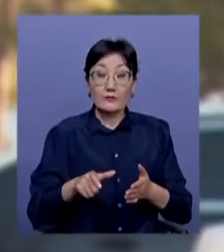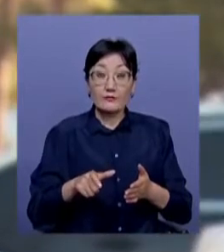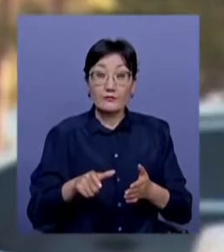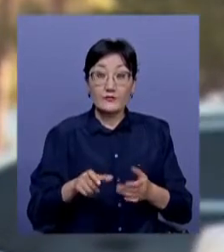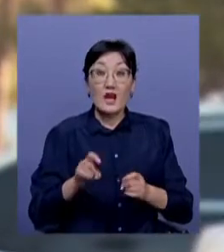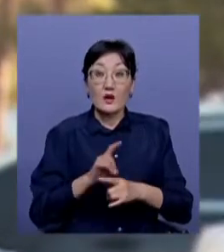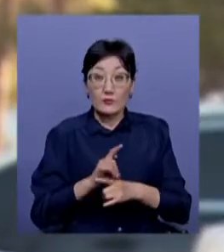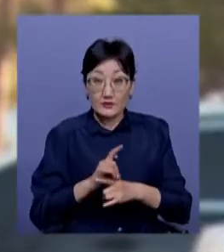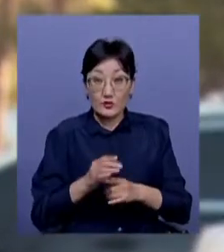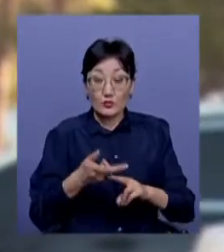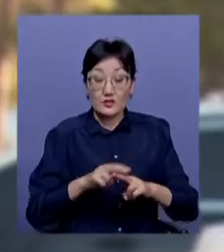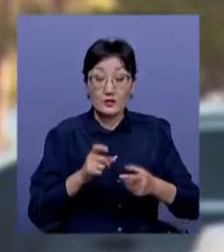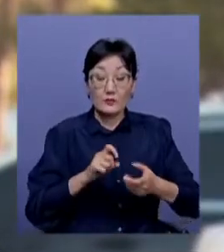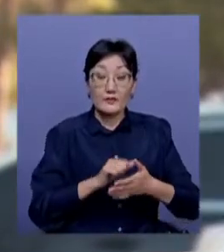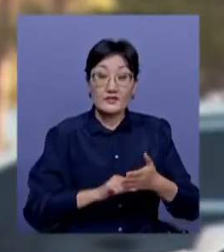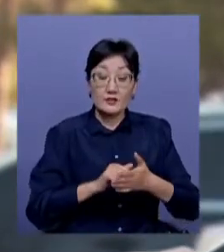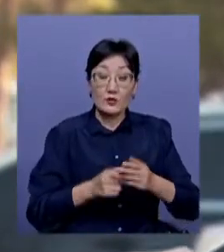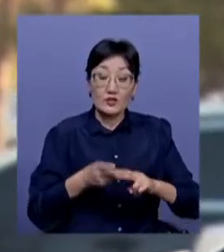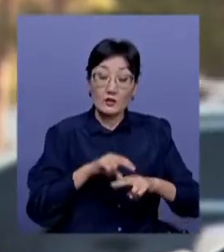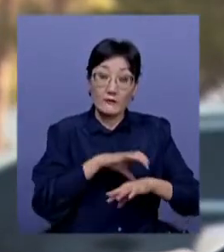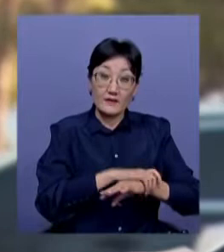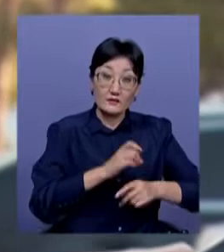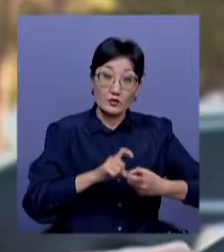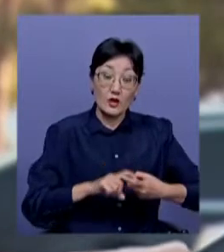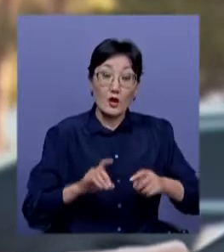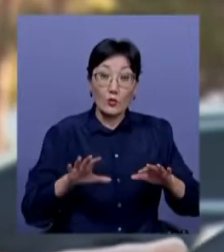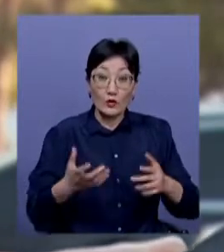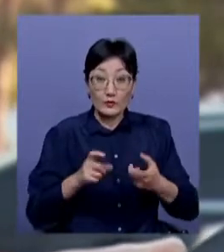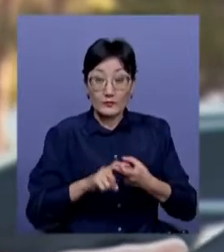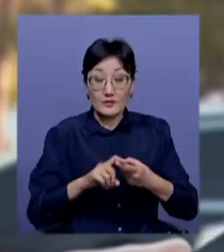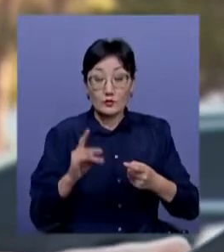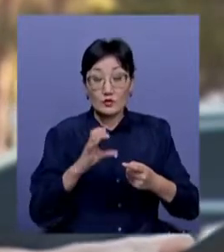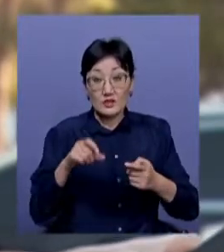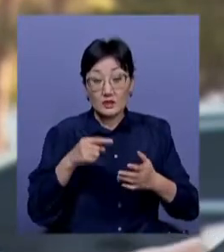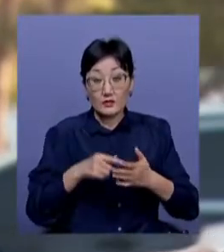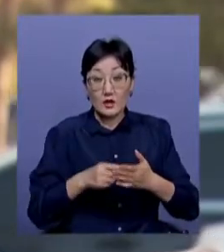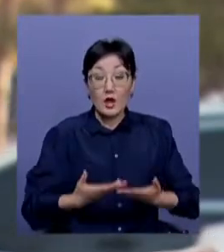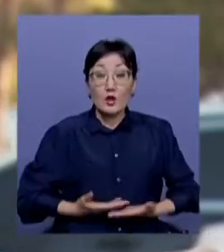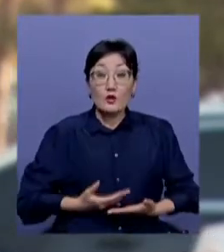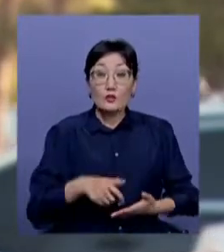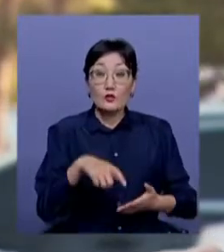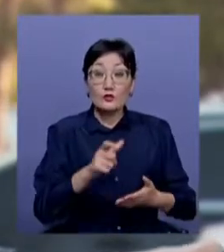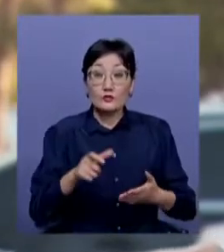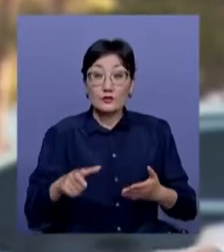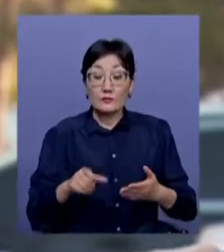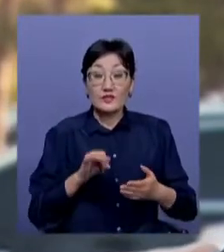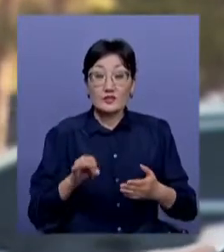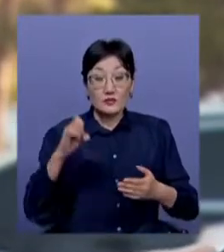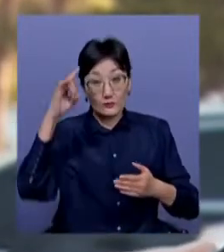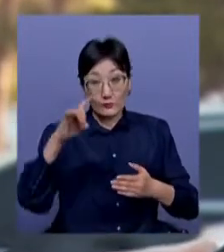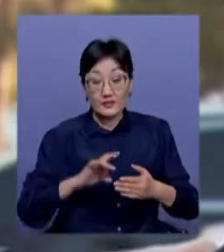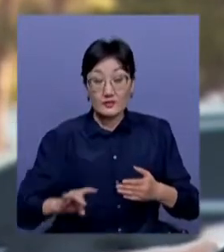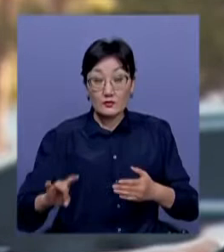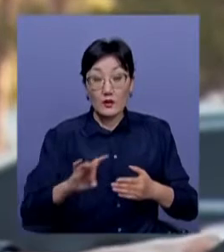келеді. Осы себептен аталып кеткен фактілер бойынша, оқиға бойынша Нұр-Сұлтан қаласының тұрғындарын және де Қазақстан